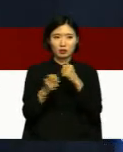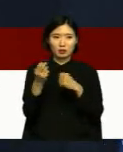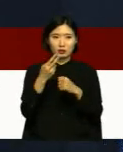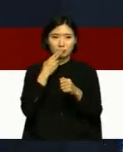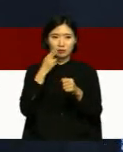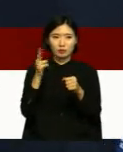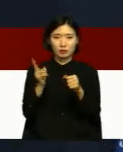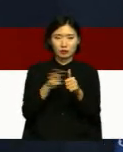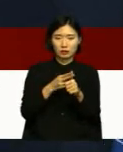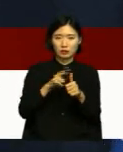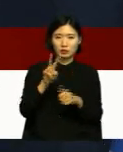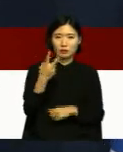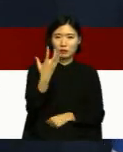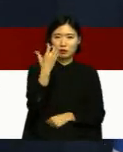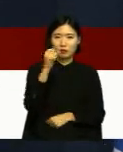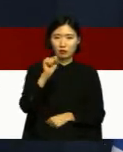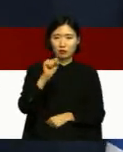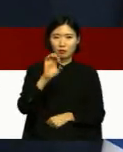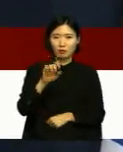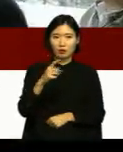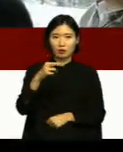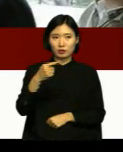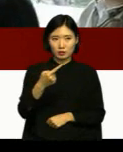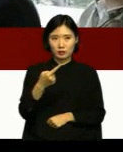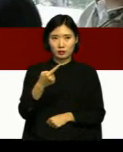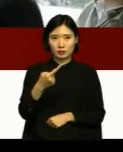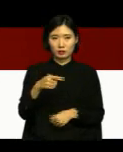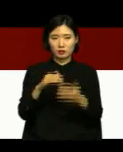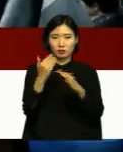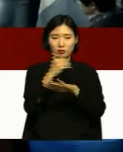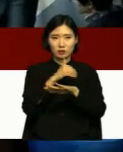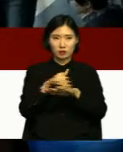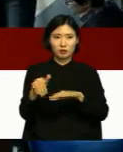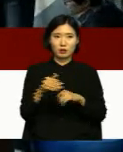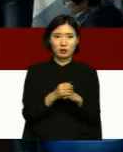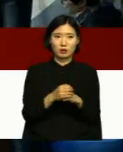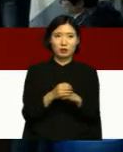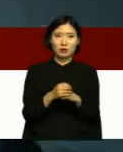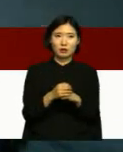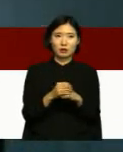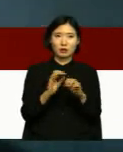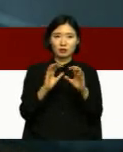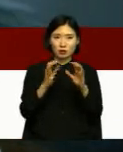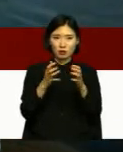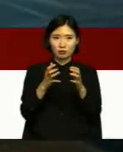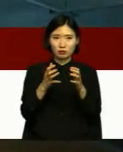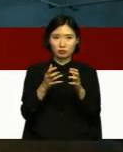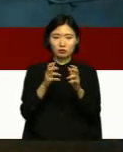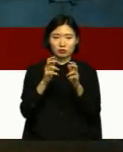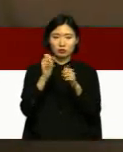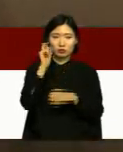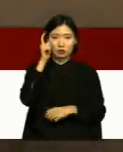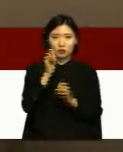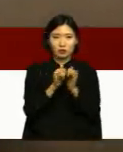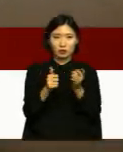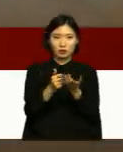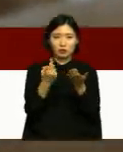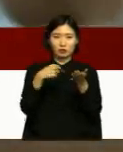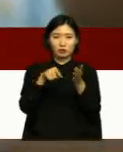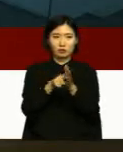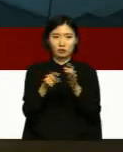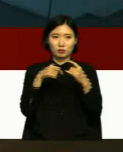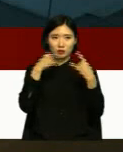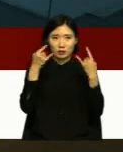펀드 200억 원을 조성할 방침입니다. 글로벌 스타트업 혁신 인재를 양성하기 위해 프랑스 IT 양성기관